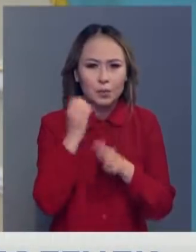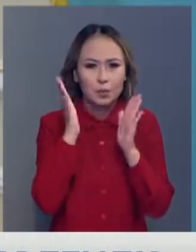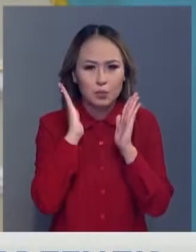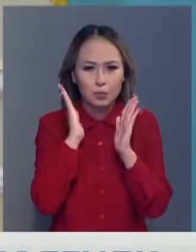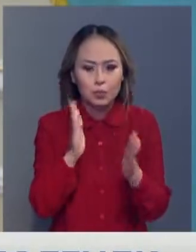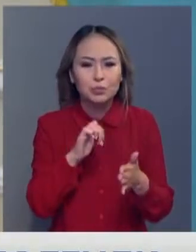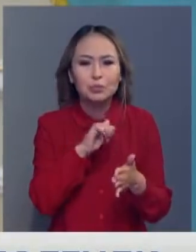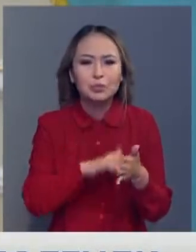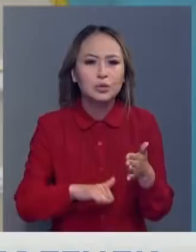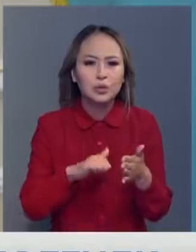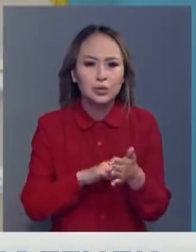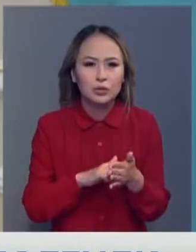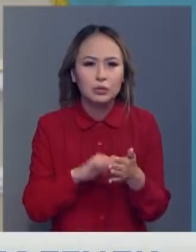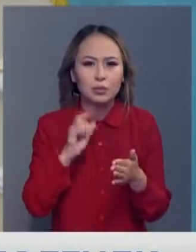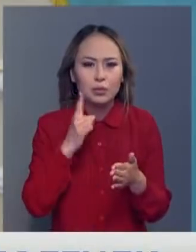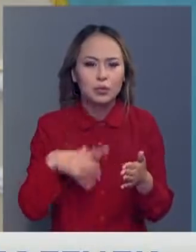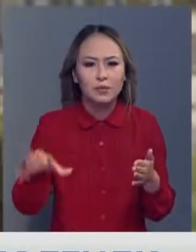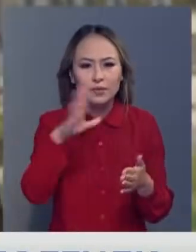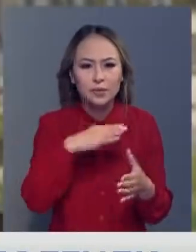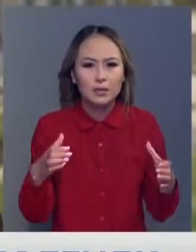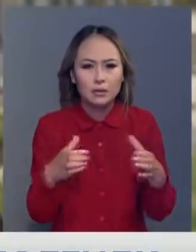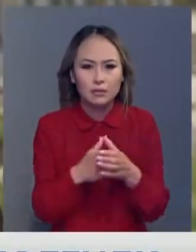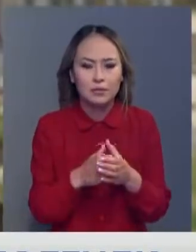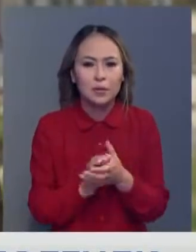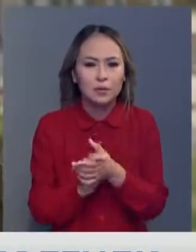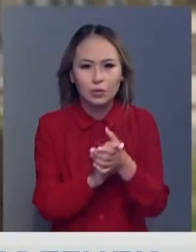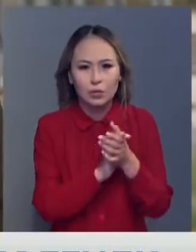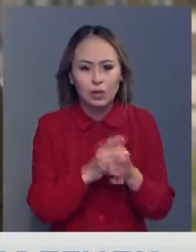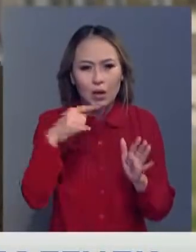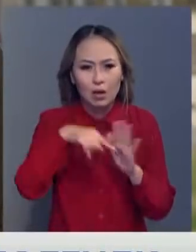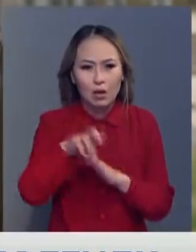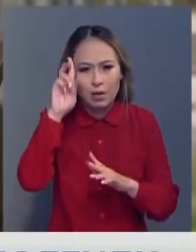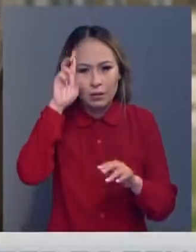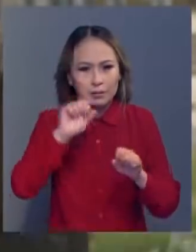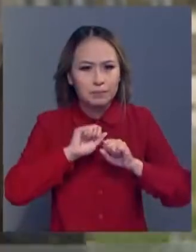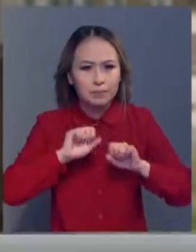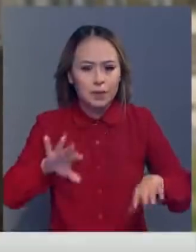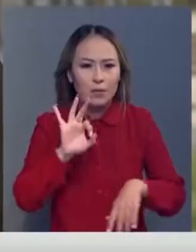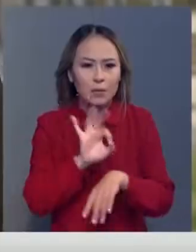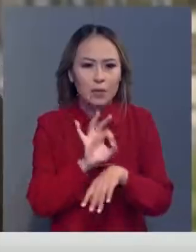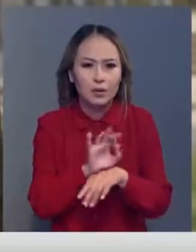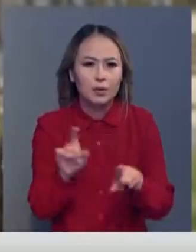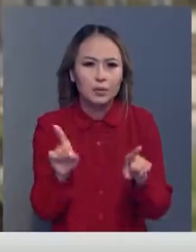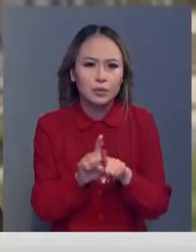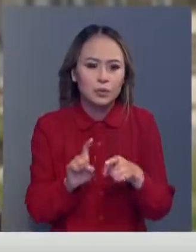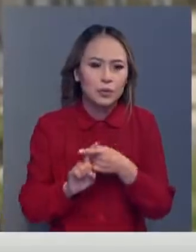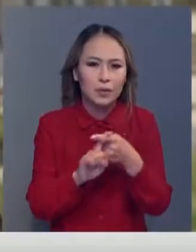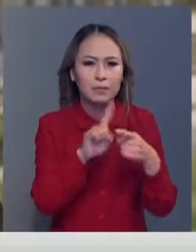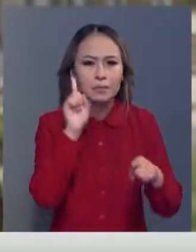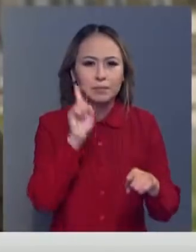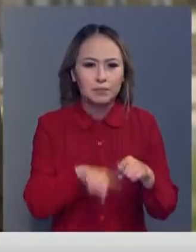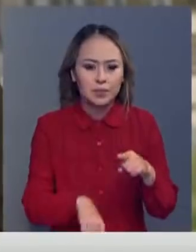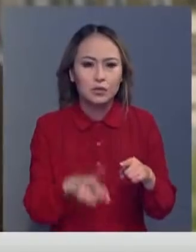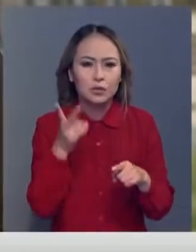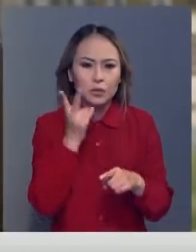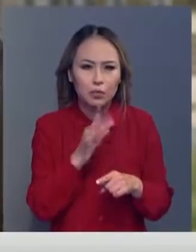Себебі біз біргеміз. Үндет елішіне тарап кетті. Қолдан сабын ұқсап сұлысыды ұғысымыздан шығарып алдық.